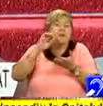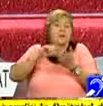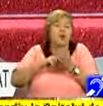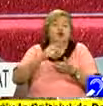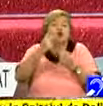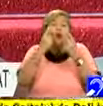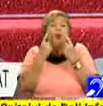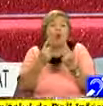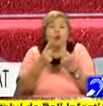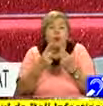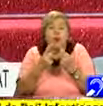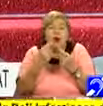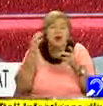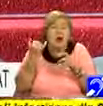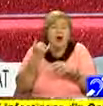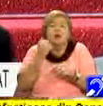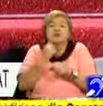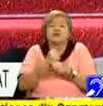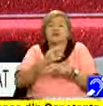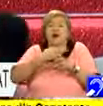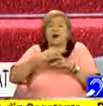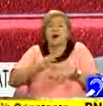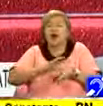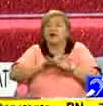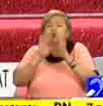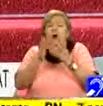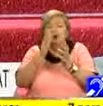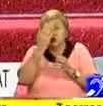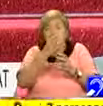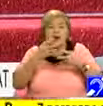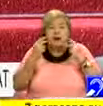aplica peste tot cât se poate de clar.